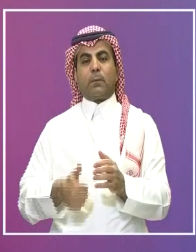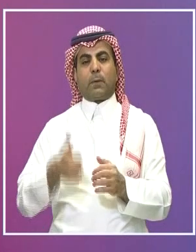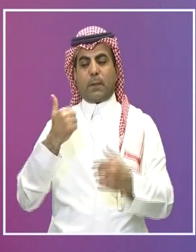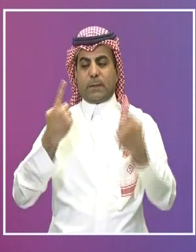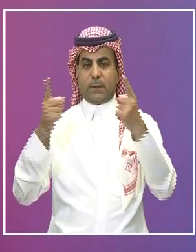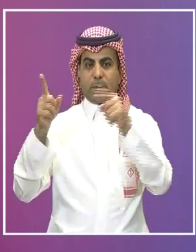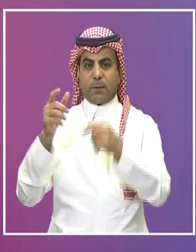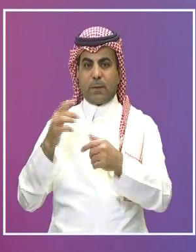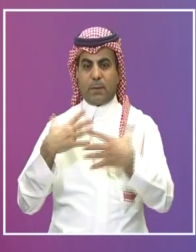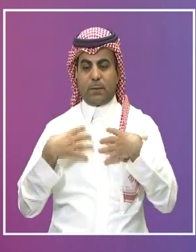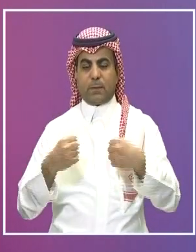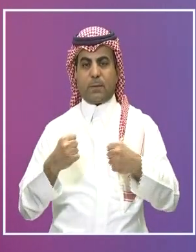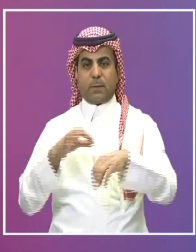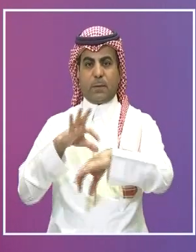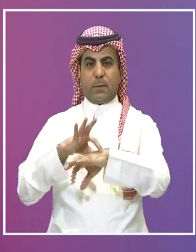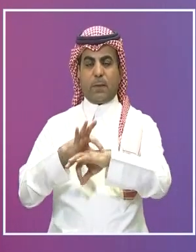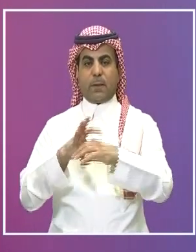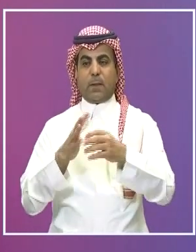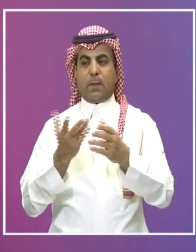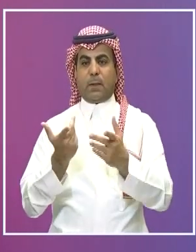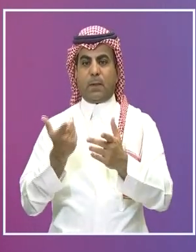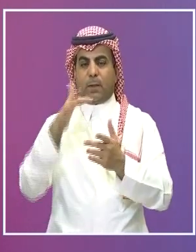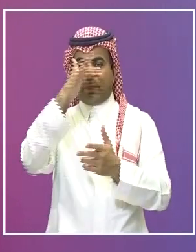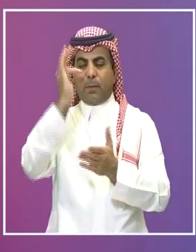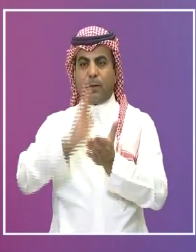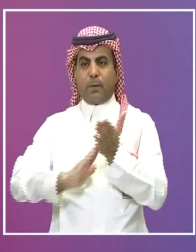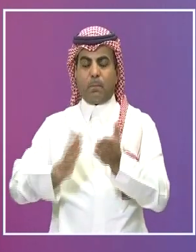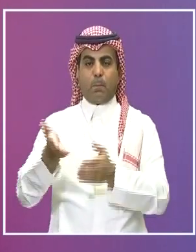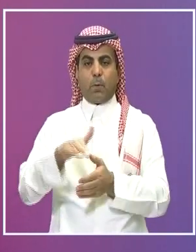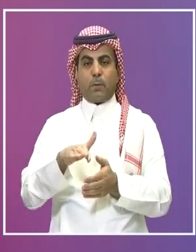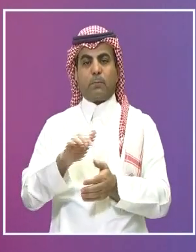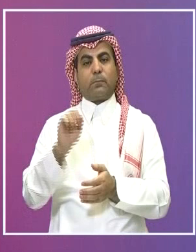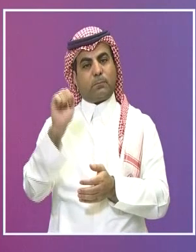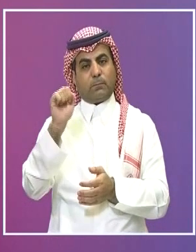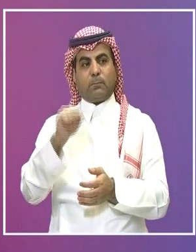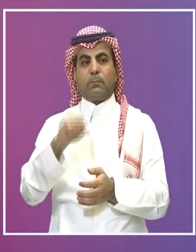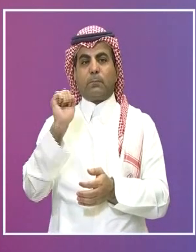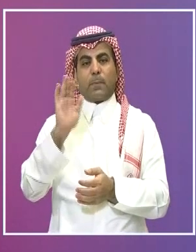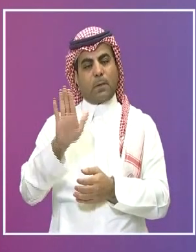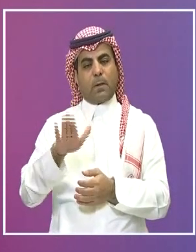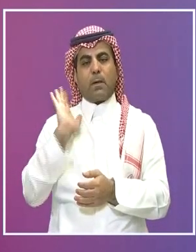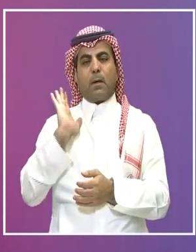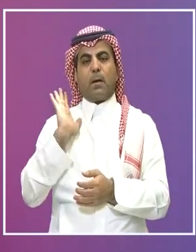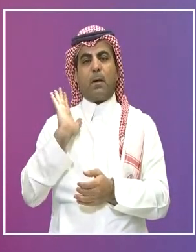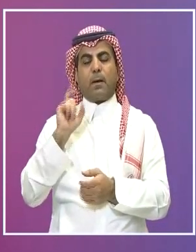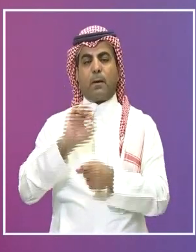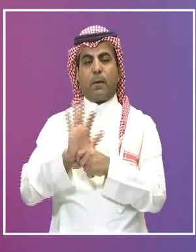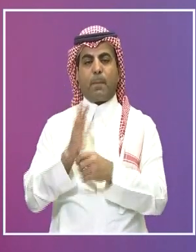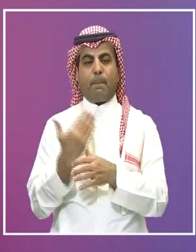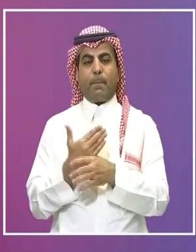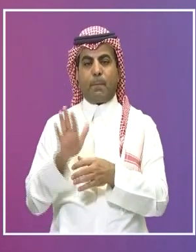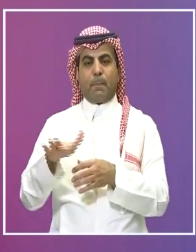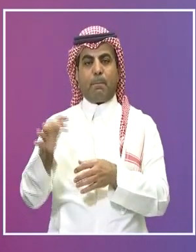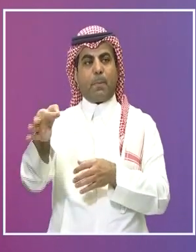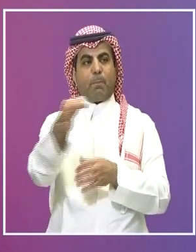بعد الإصابة وظهور أعراض والحرج ثم أن تؤدي إلى الوفاة أيضا كذلك مرصود وموجود، وسجل في دول